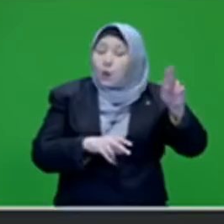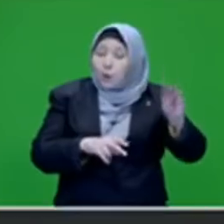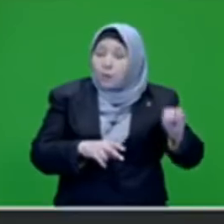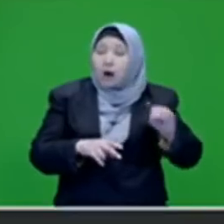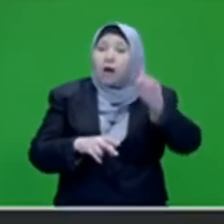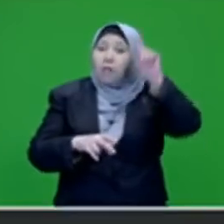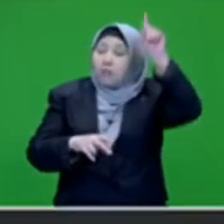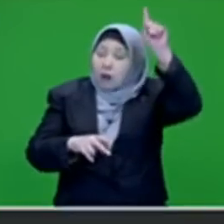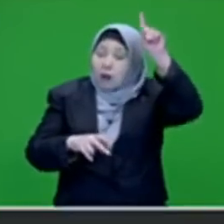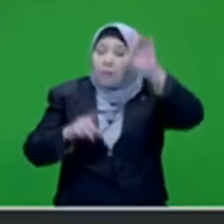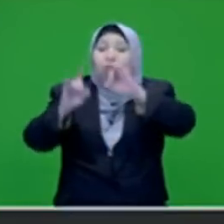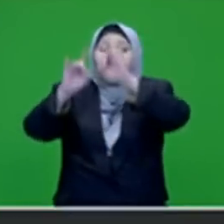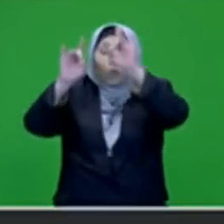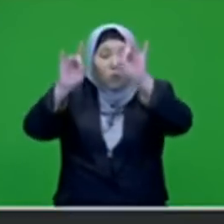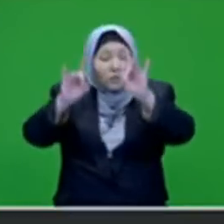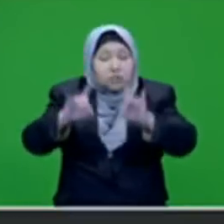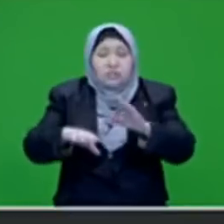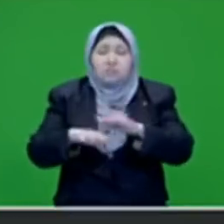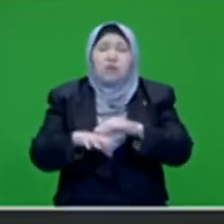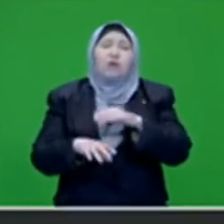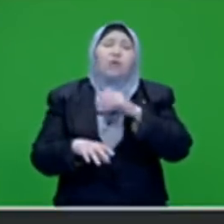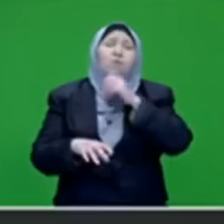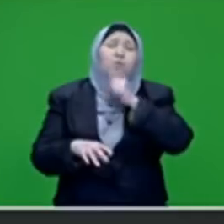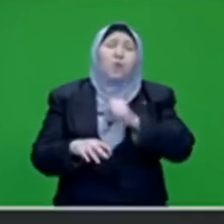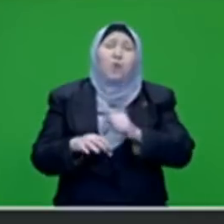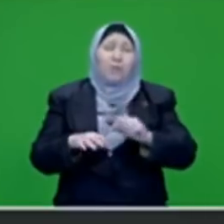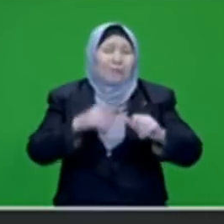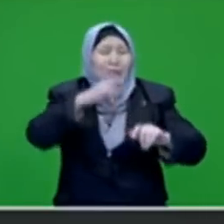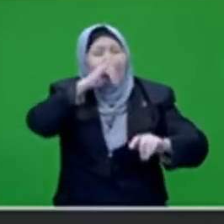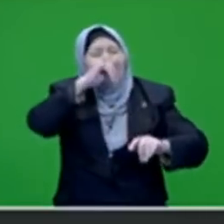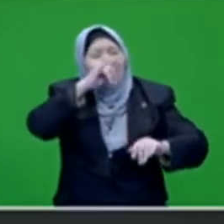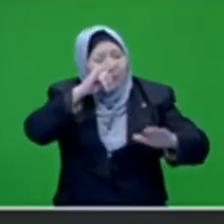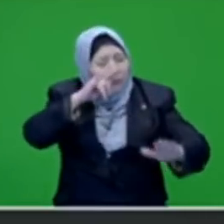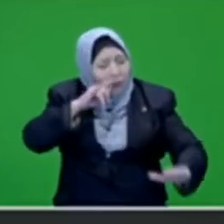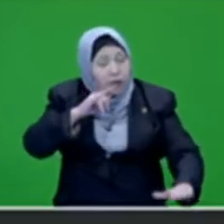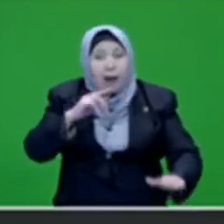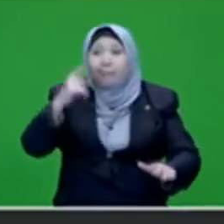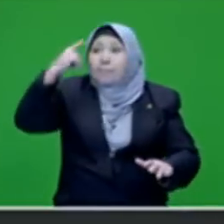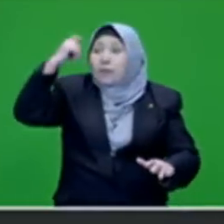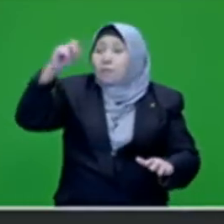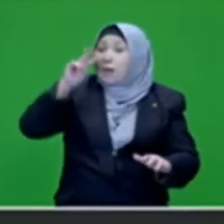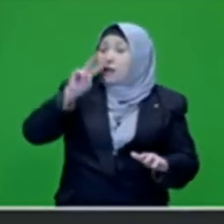Yusuf alaihi salam di usia yang kecil. Mimpi yang dilihat